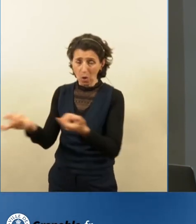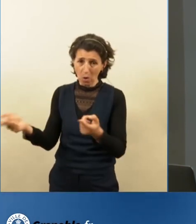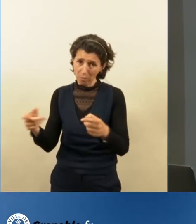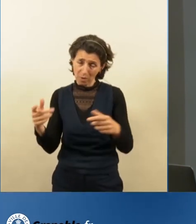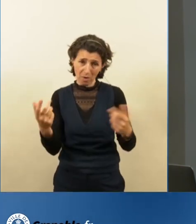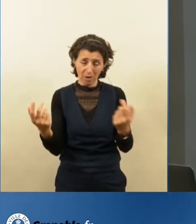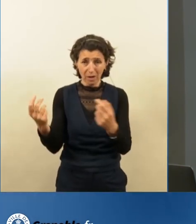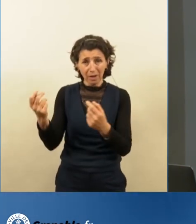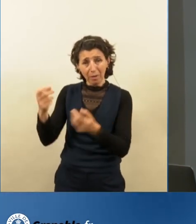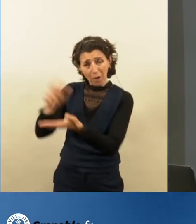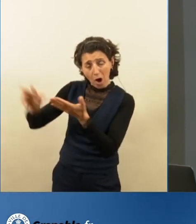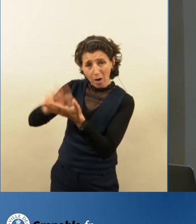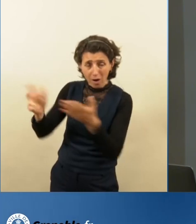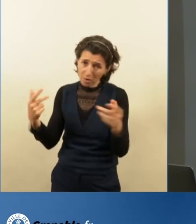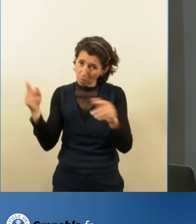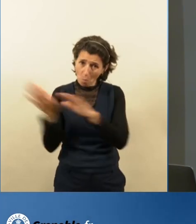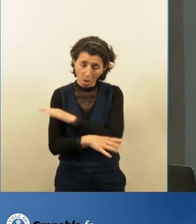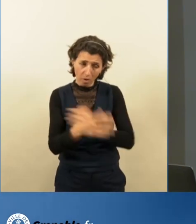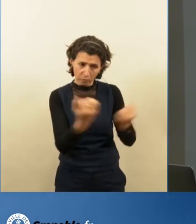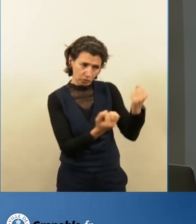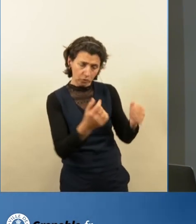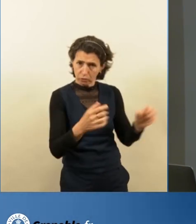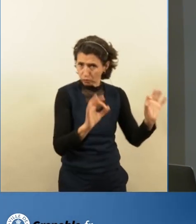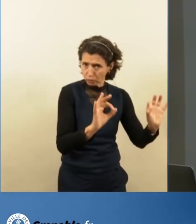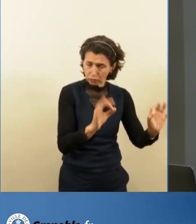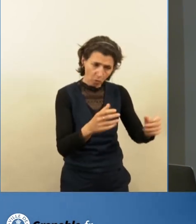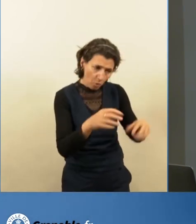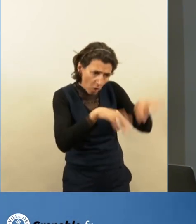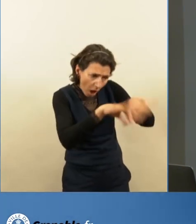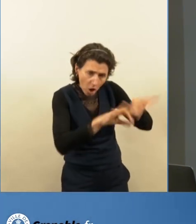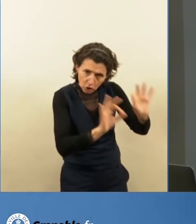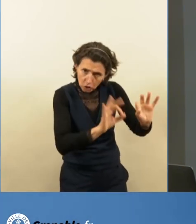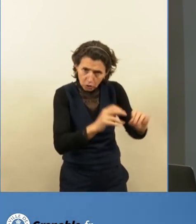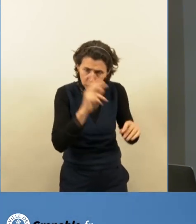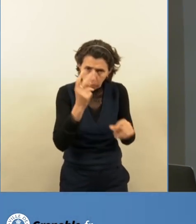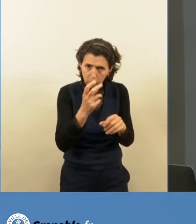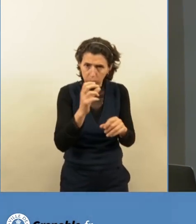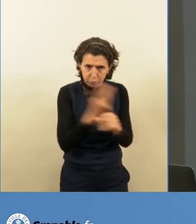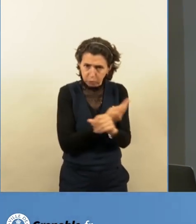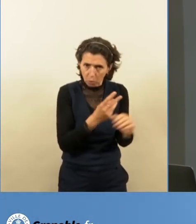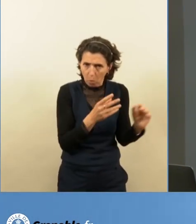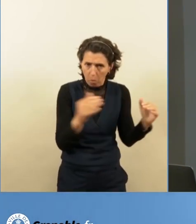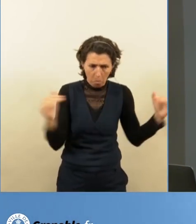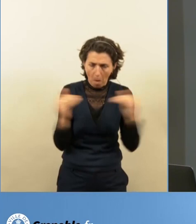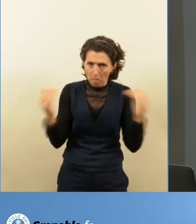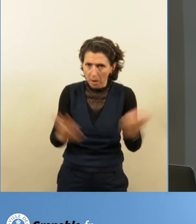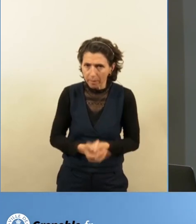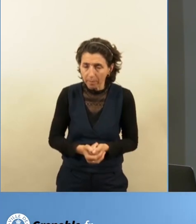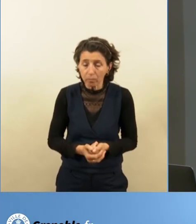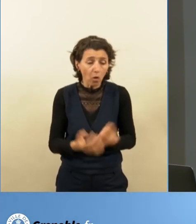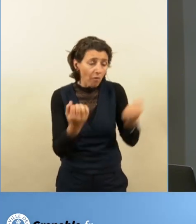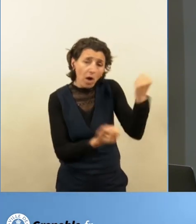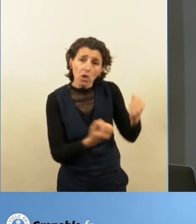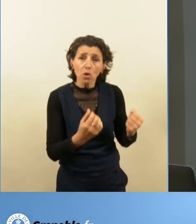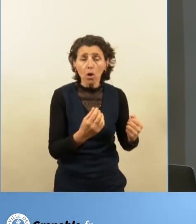moteur thermique bien réglé les particules relâchées sur notre métropole par un bon vieux diesel serait-elle